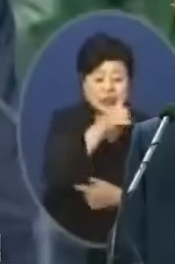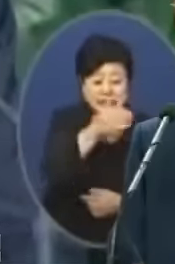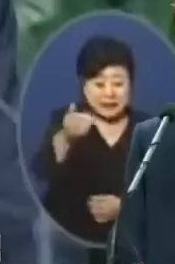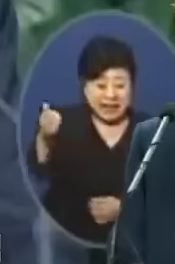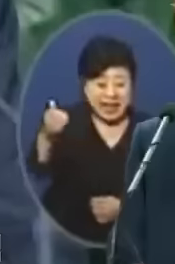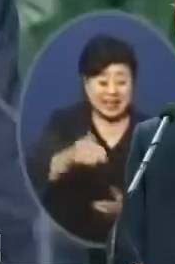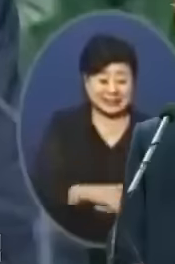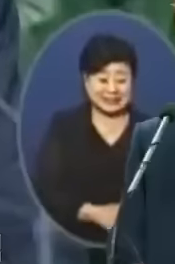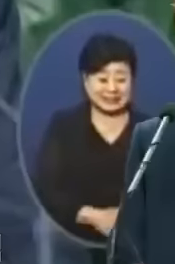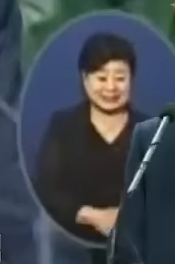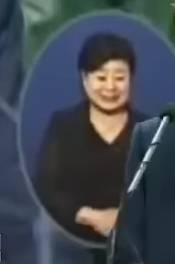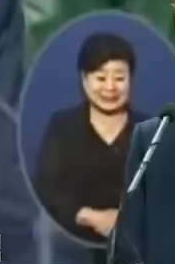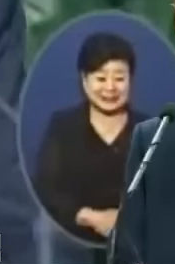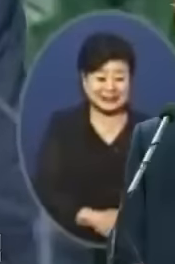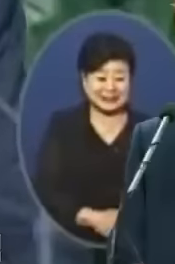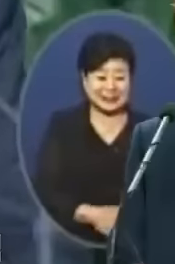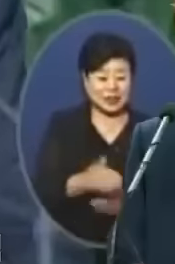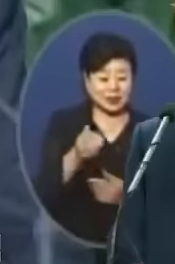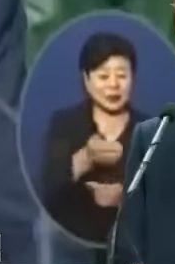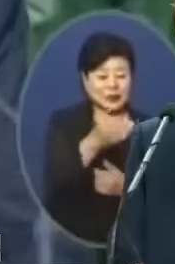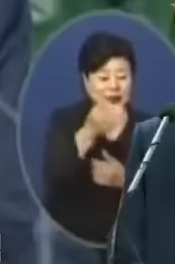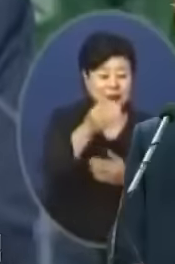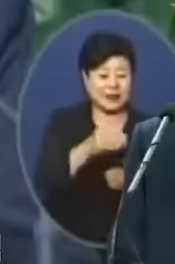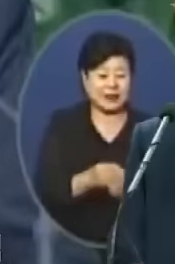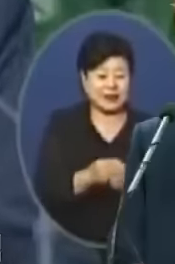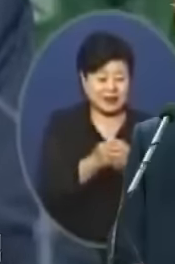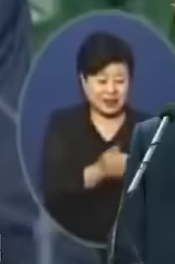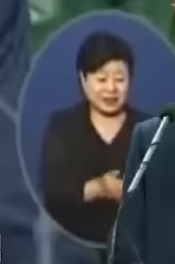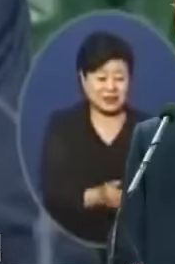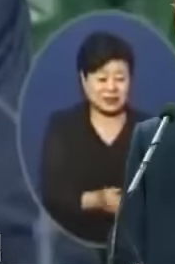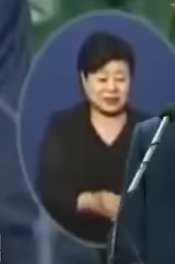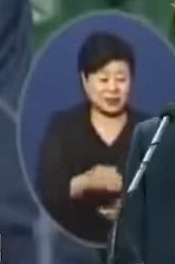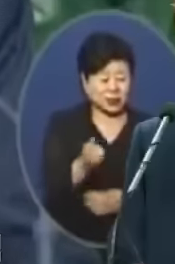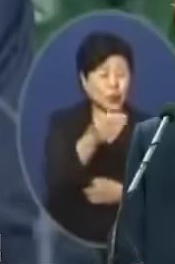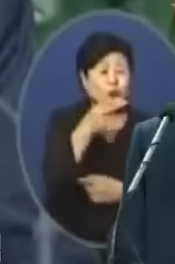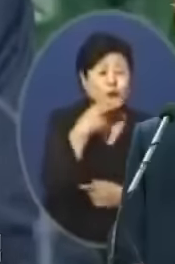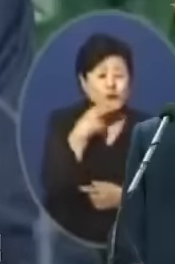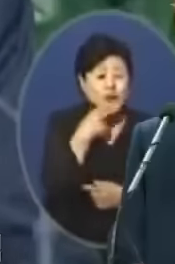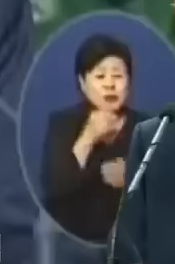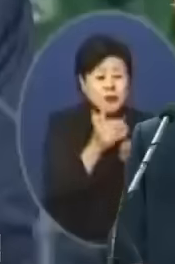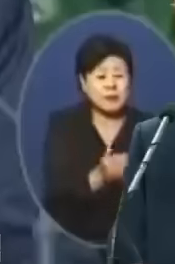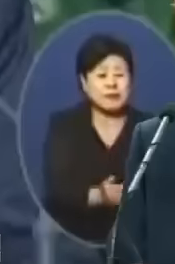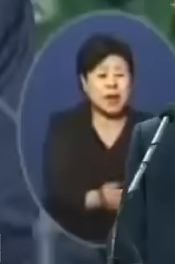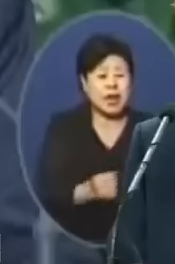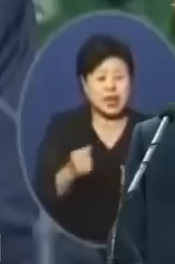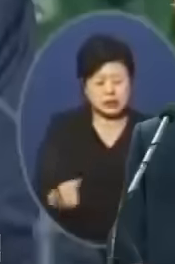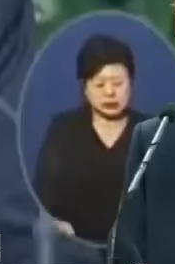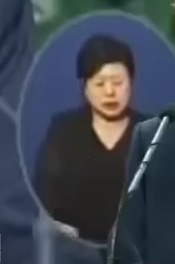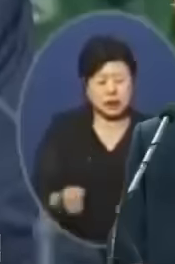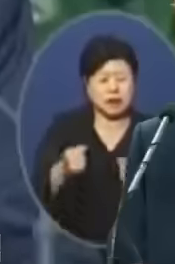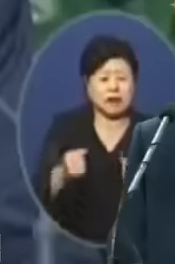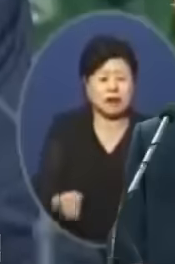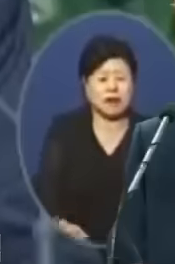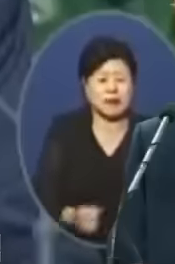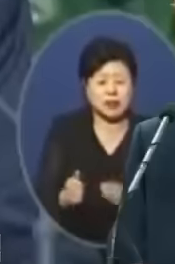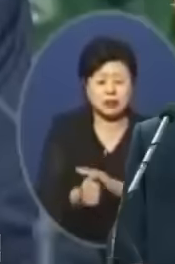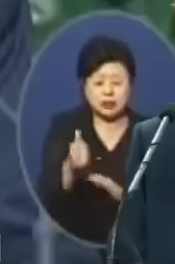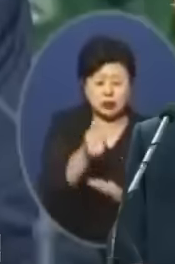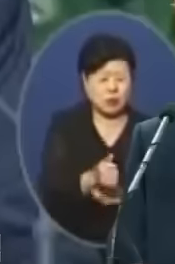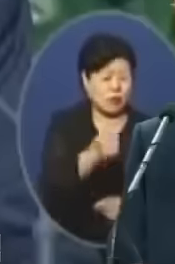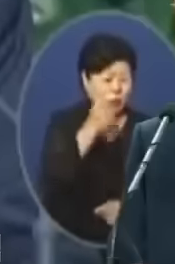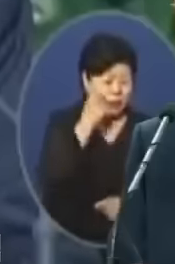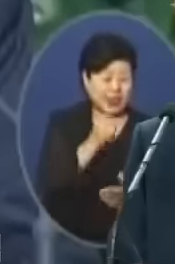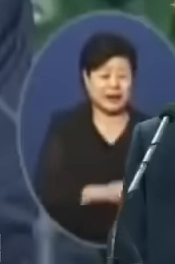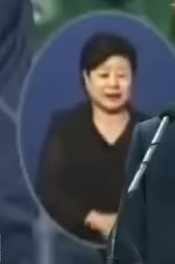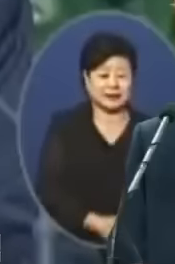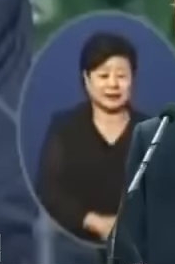것입니까? 돛단 배를 타야지 돛이 없는 배를 지어가면 성공할 수 없는